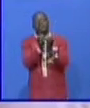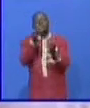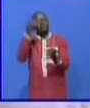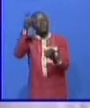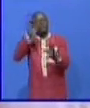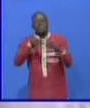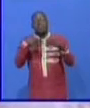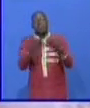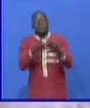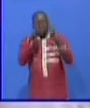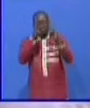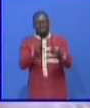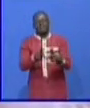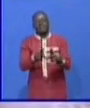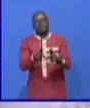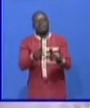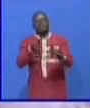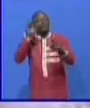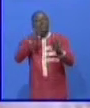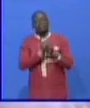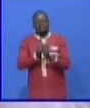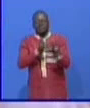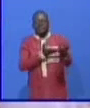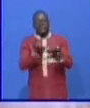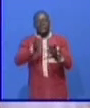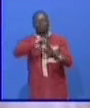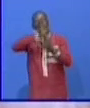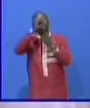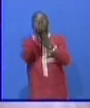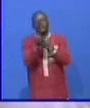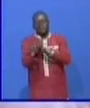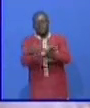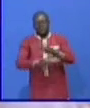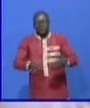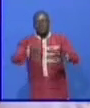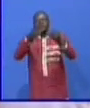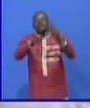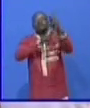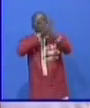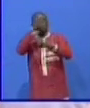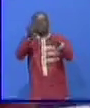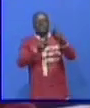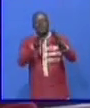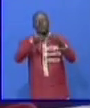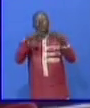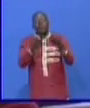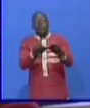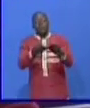est-ce que les citoyens apprécient l'ensemble des services sociaux de base qui sont fournis aux citoyens? Comment est-ce que les citoyens